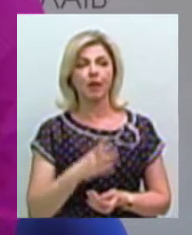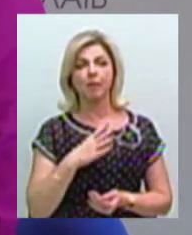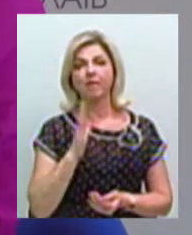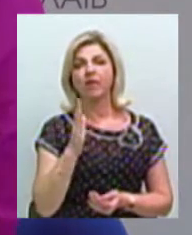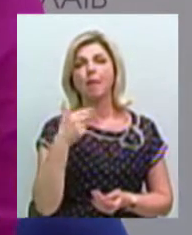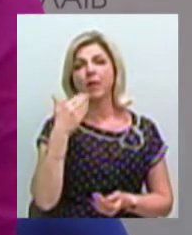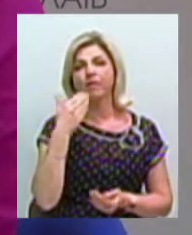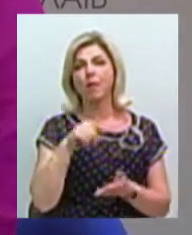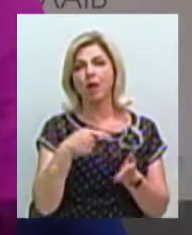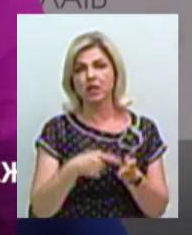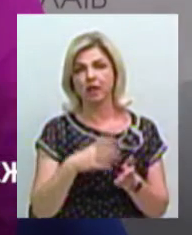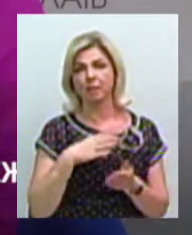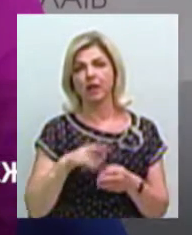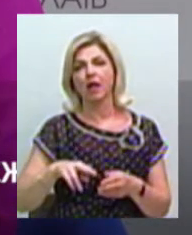по